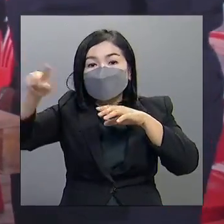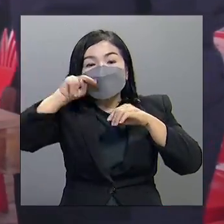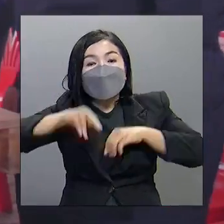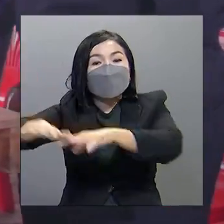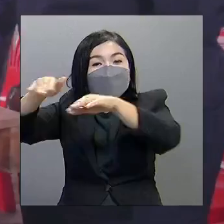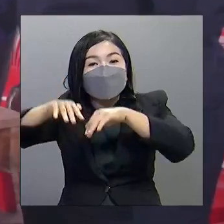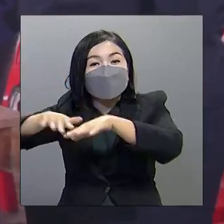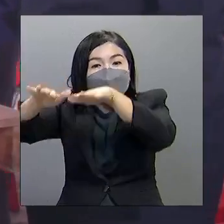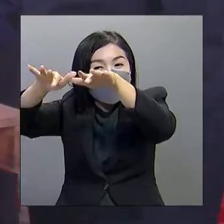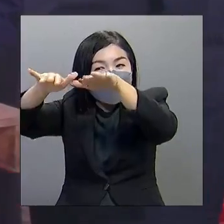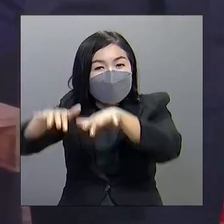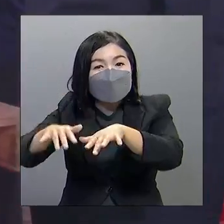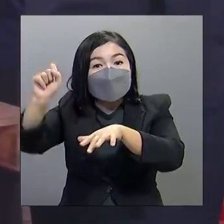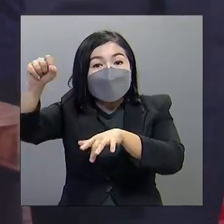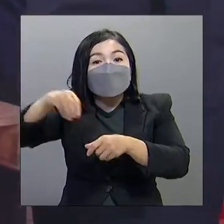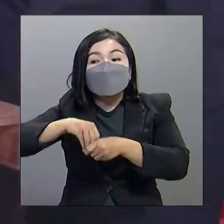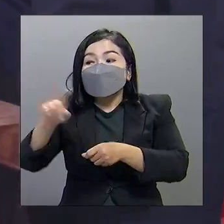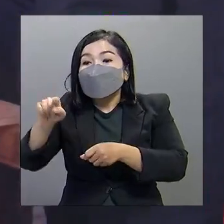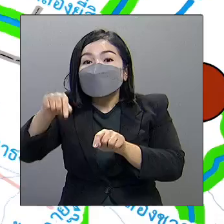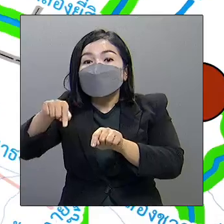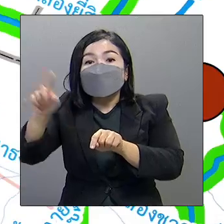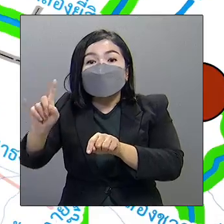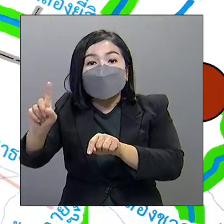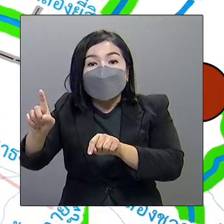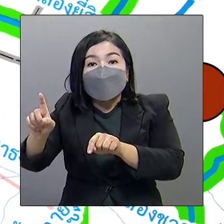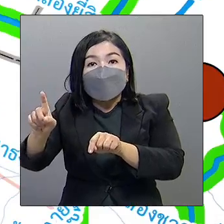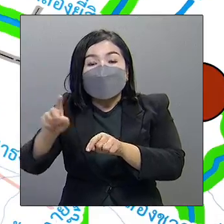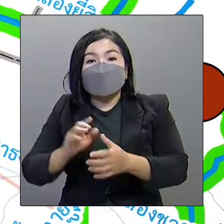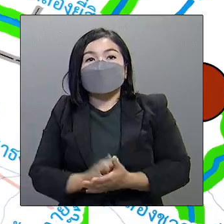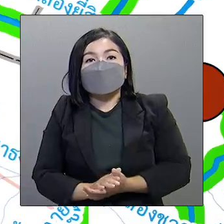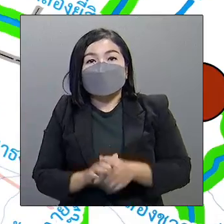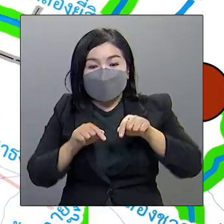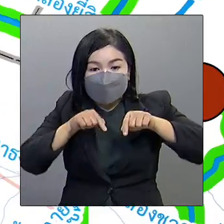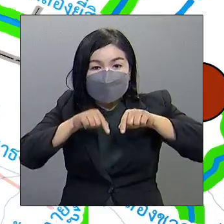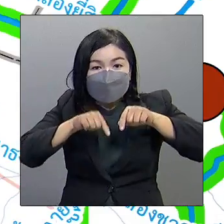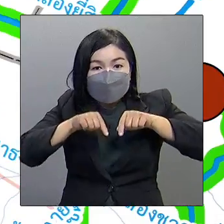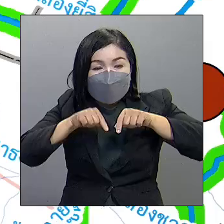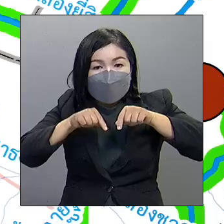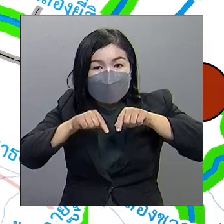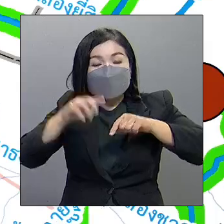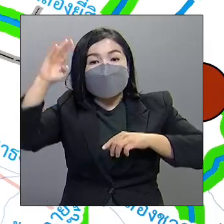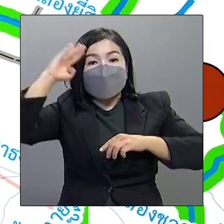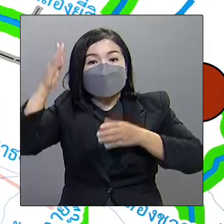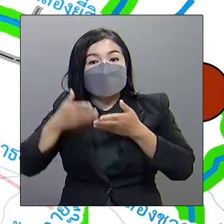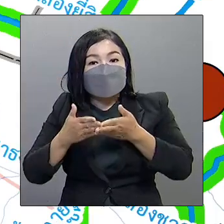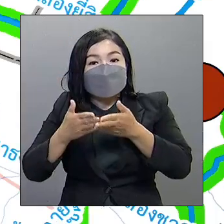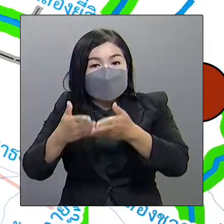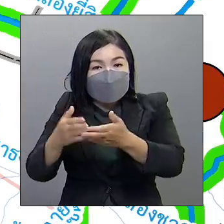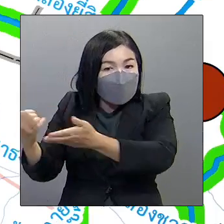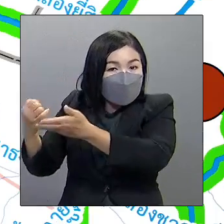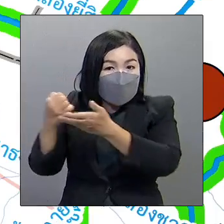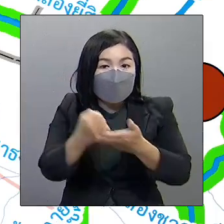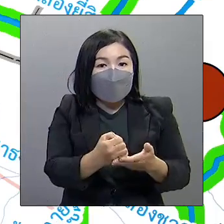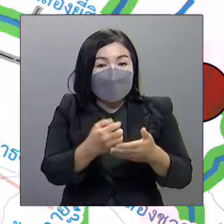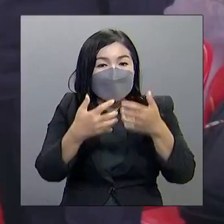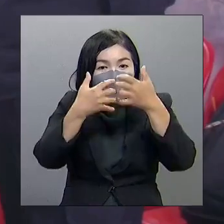ทยใช่ไหมฮะเราอยู่ตรงไหนครับตรงนี ้ตอนนี้เราอยู่ที่เบอร์10ครับ โอเค ตอนนี้ทางกองทัพเรือเองเนี่ยได้นำเรือผลักน้ำนะครับประ